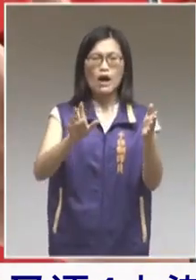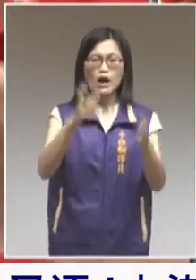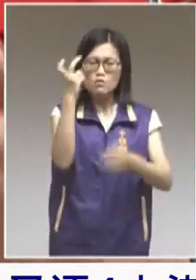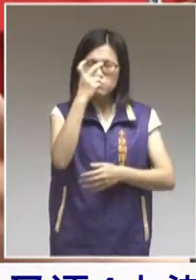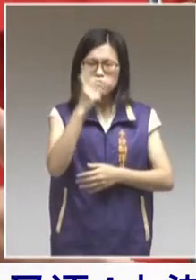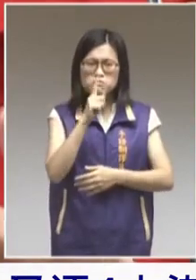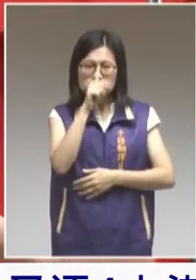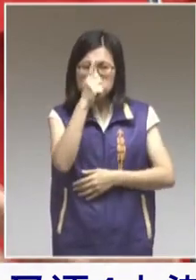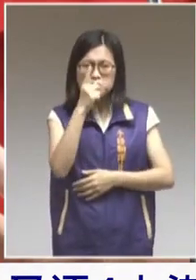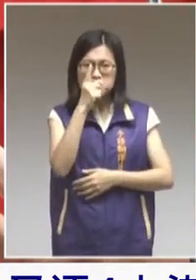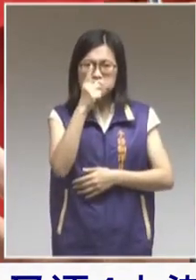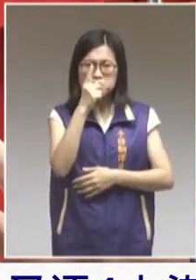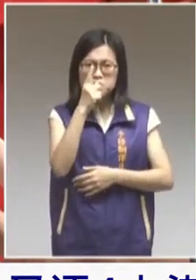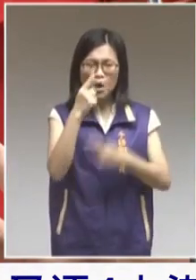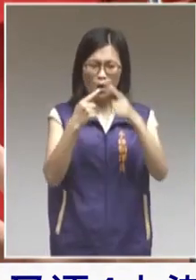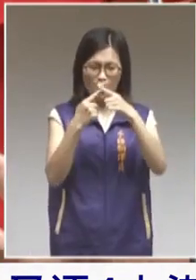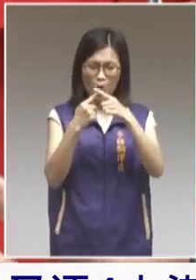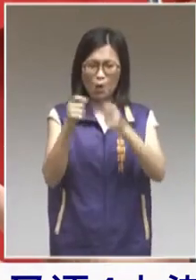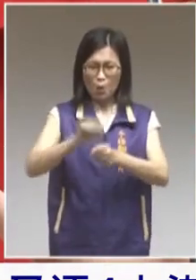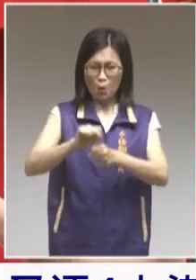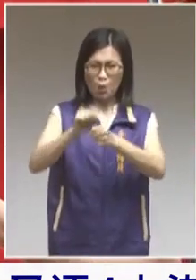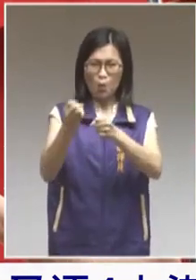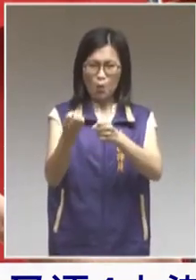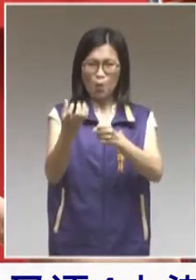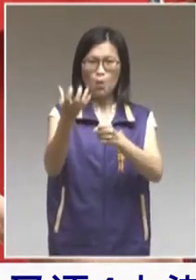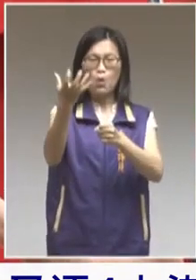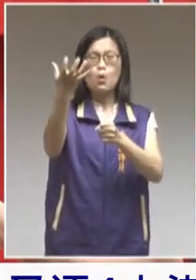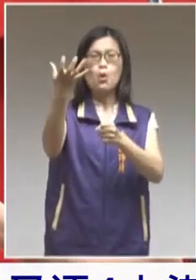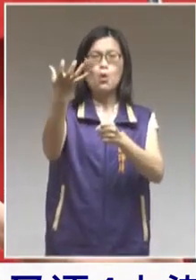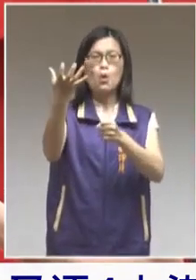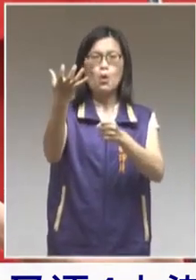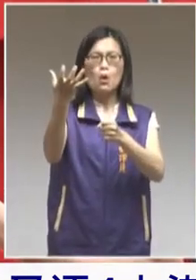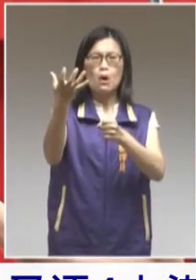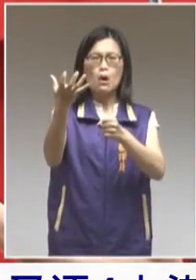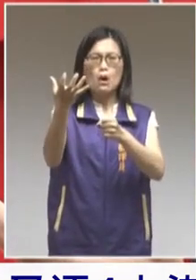部分的比例又开始上升、那我们也在